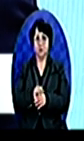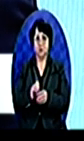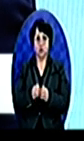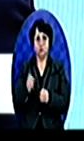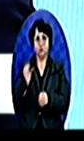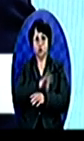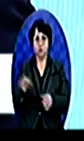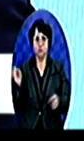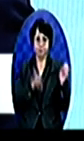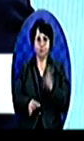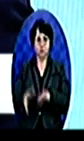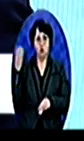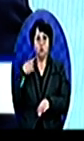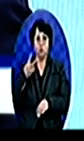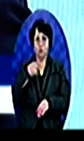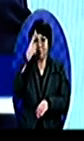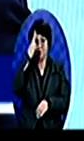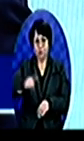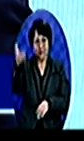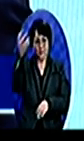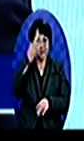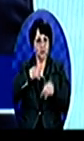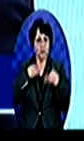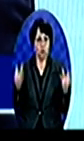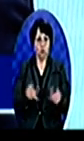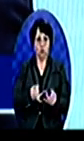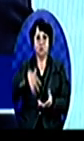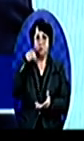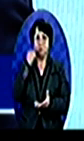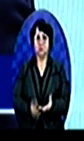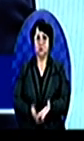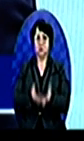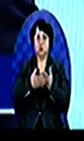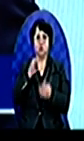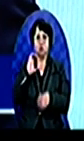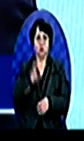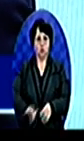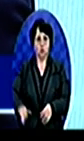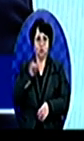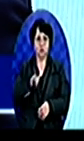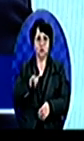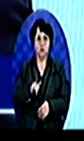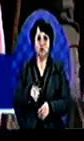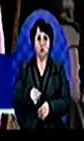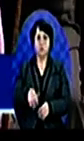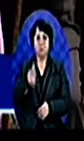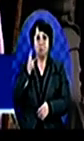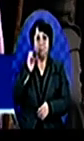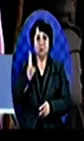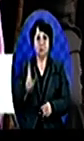тухайн үеийн Монгол Улсын Засгийн газар их хурл соёхон дэмжиж Бүгд найрамдах солонгос улсын Эксим банкнд өргөн